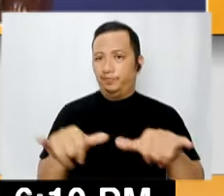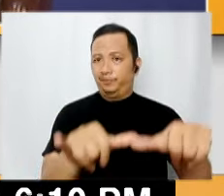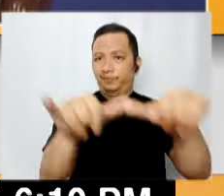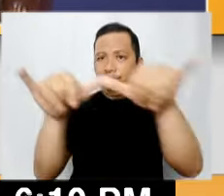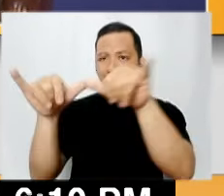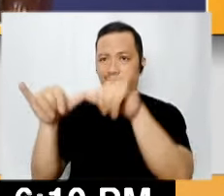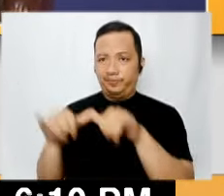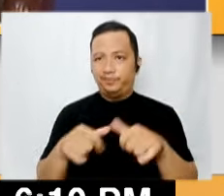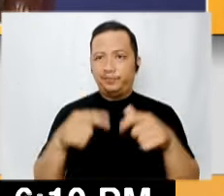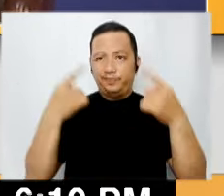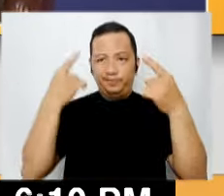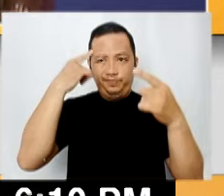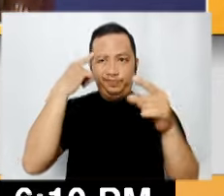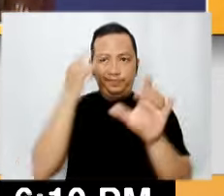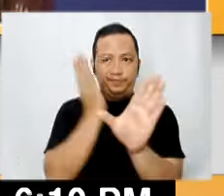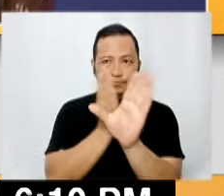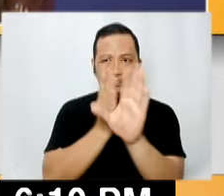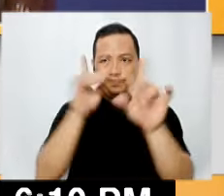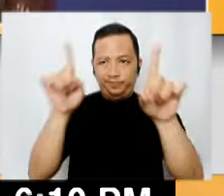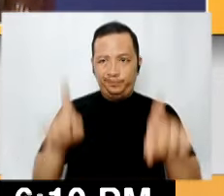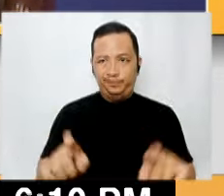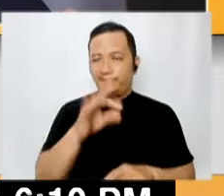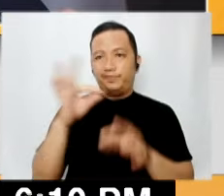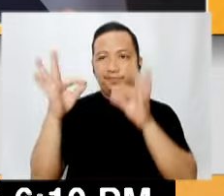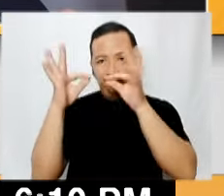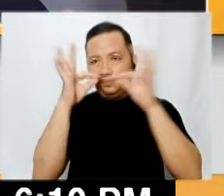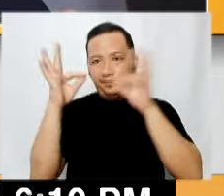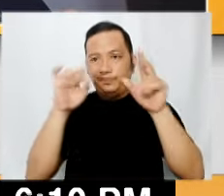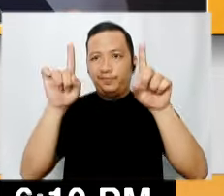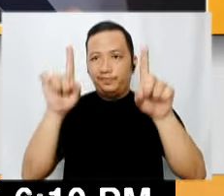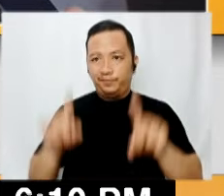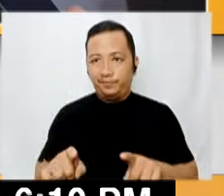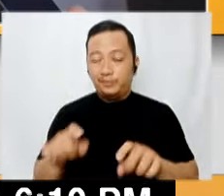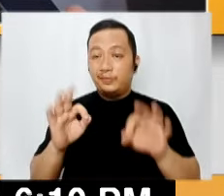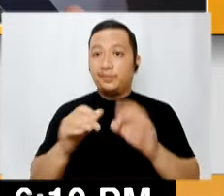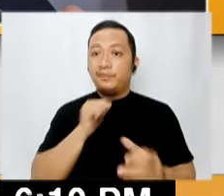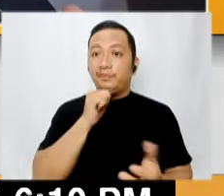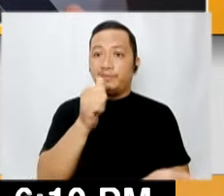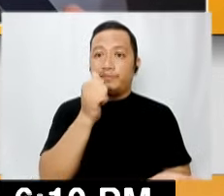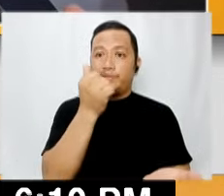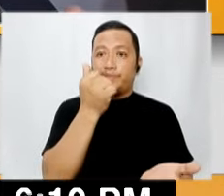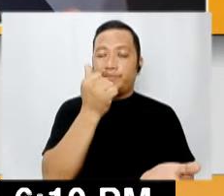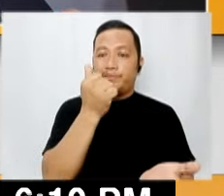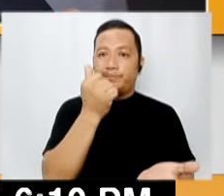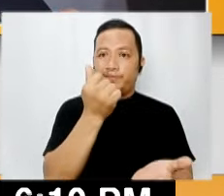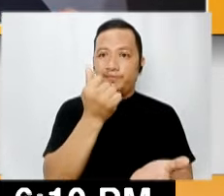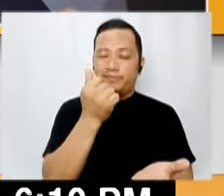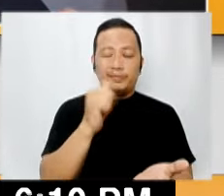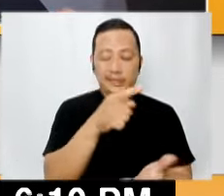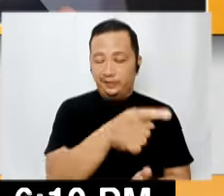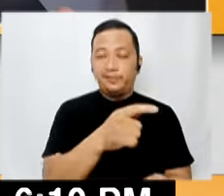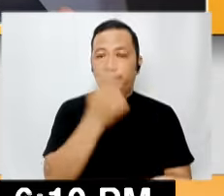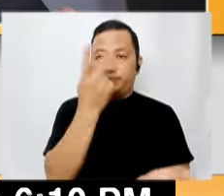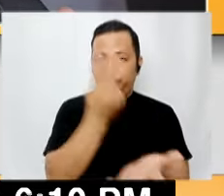magpa-psych test at magpa-drug test. Kung sakali po hindi siya pumasa, ano po ang mga implikasyon nito?